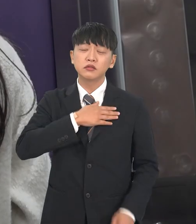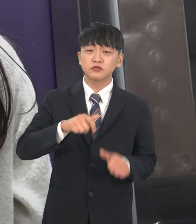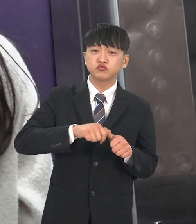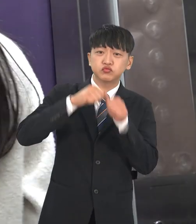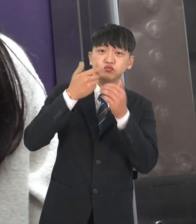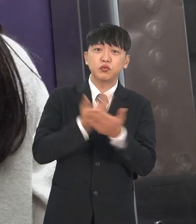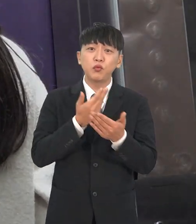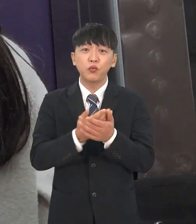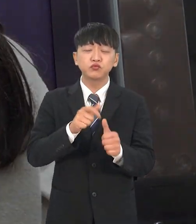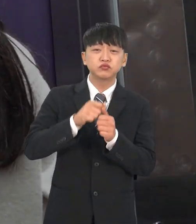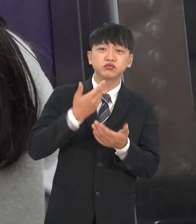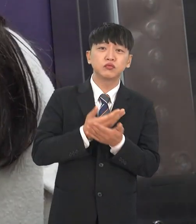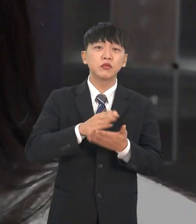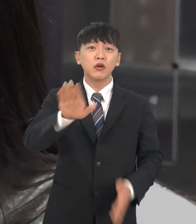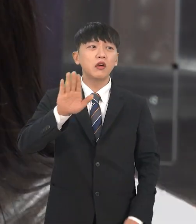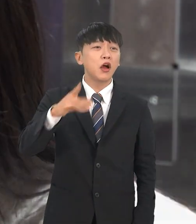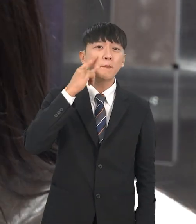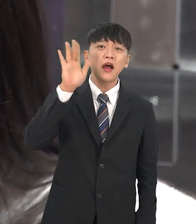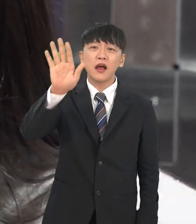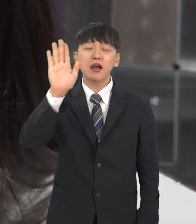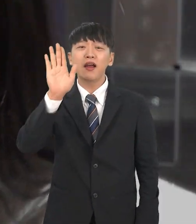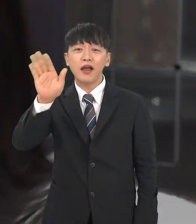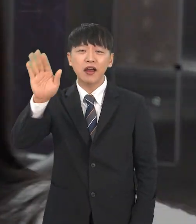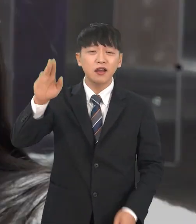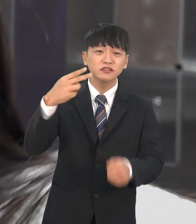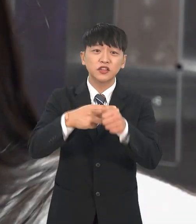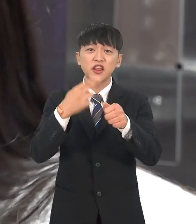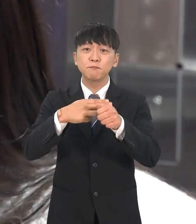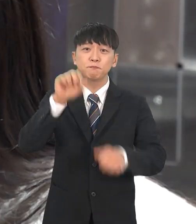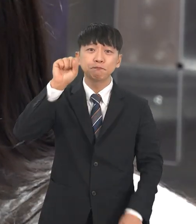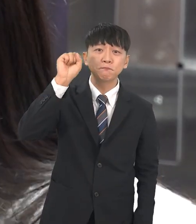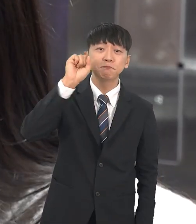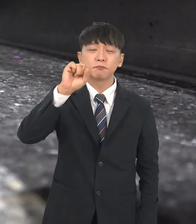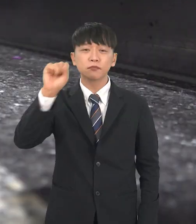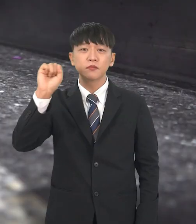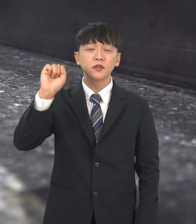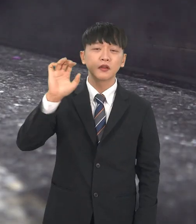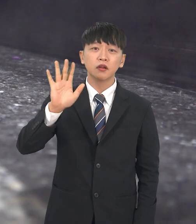살려주세요. 살려주세요. 엄마! 선생님!